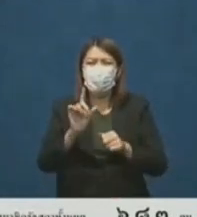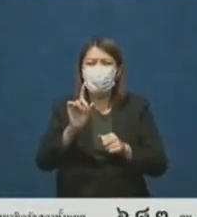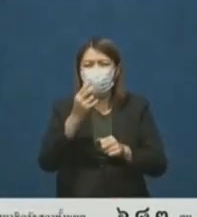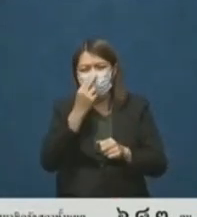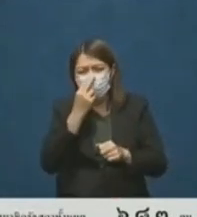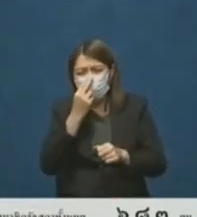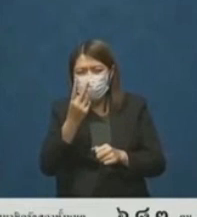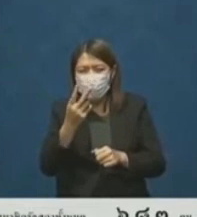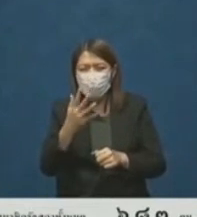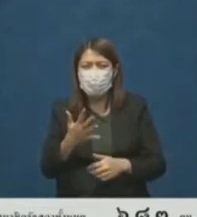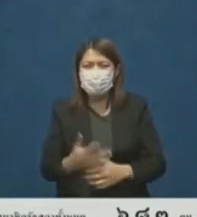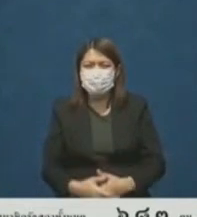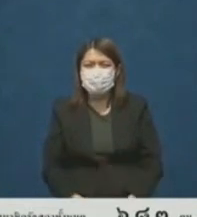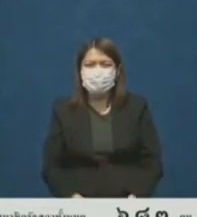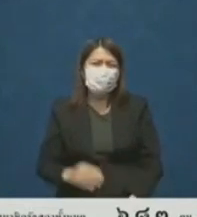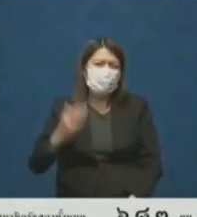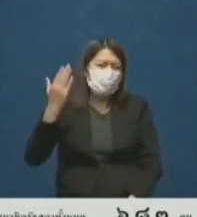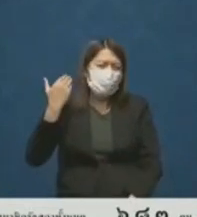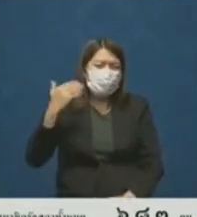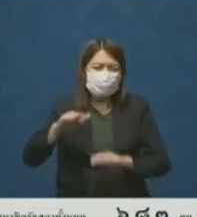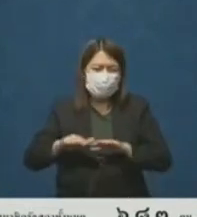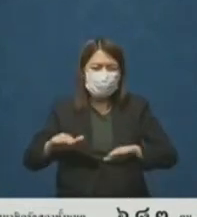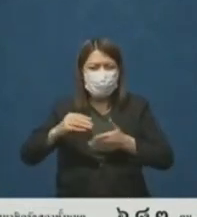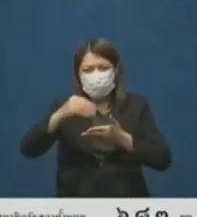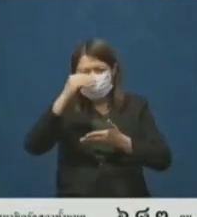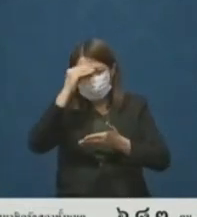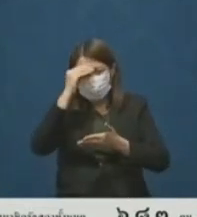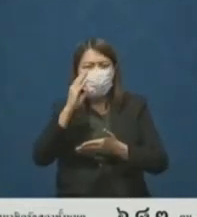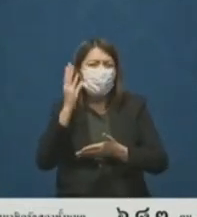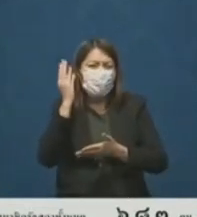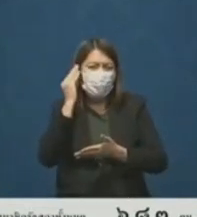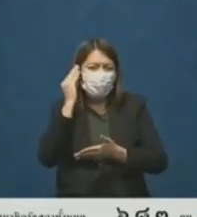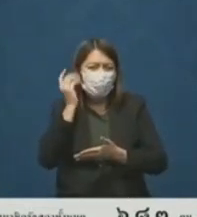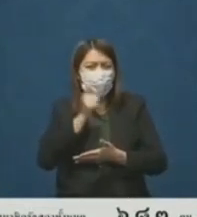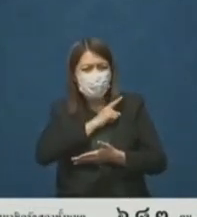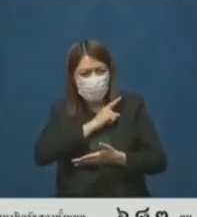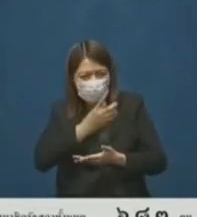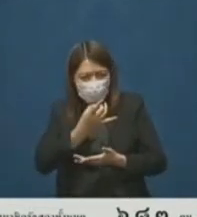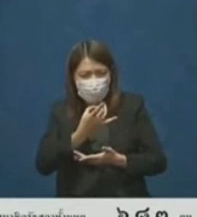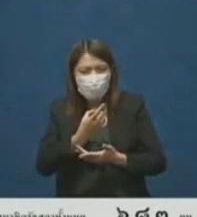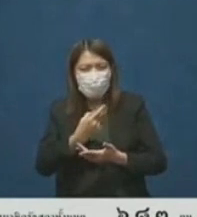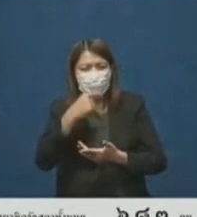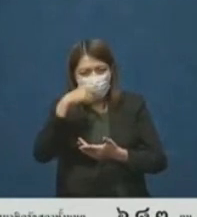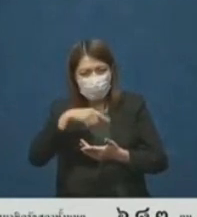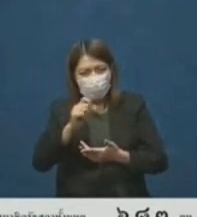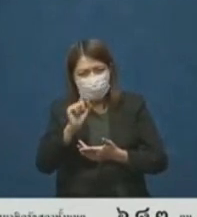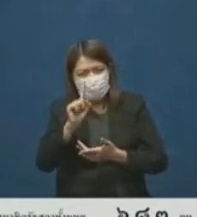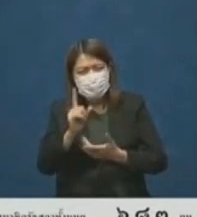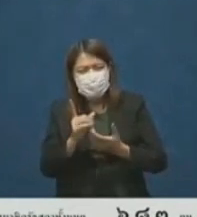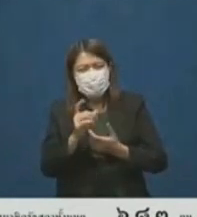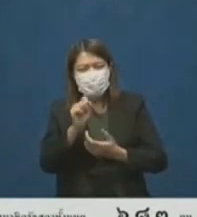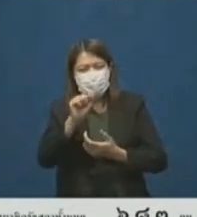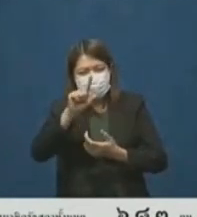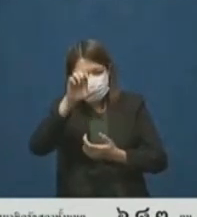ไม่เห็นไปอยู่ไหนผมเรียนสมัยเป็นเด็กท่องให้ได้หน้าที่คืออะไร